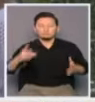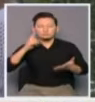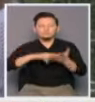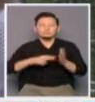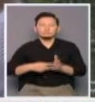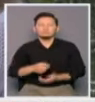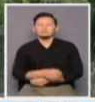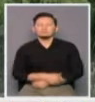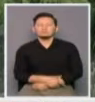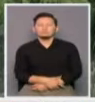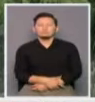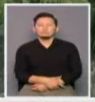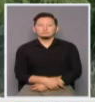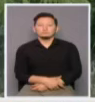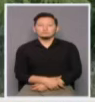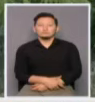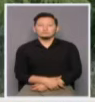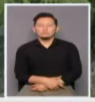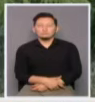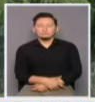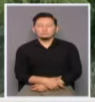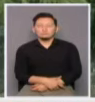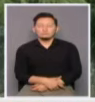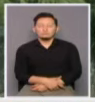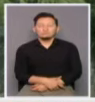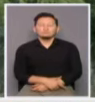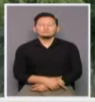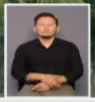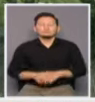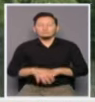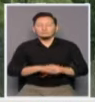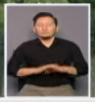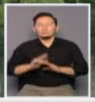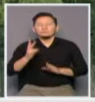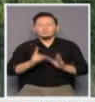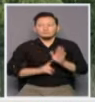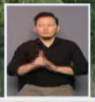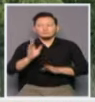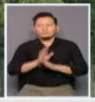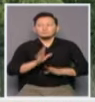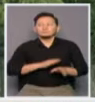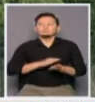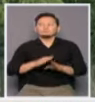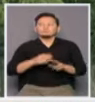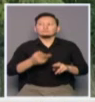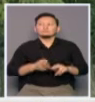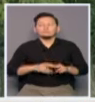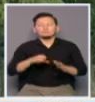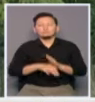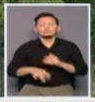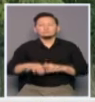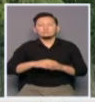көздейді. 2005 жылдан бастап елбасымыздың бастамасымен жасыл ел бағдарламасы биылғы